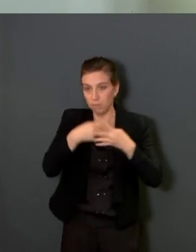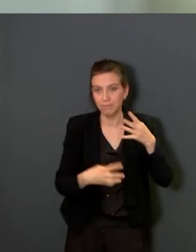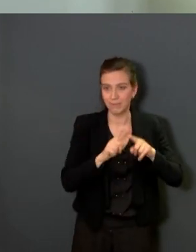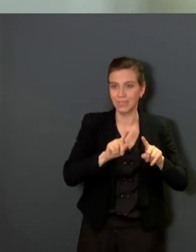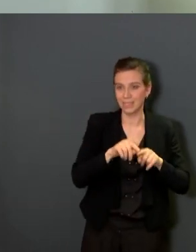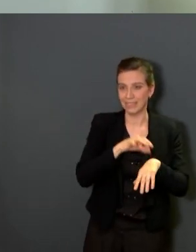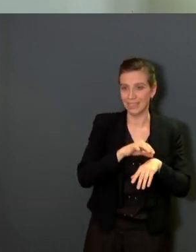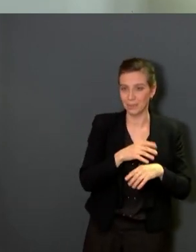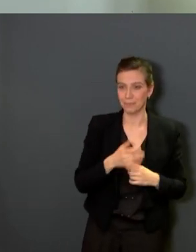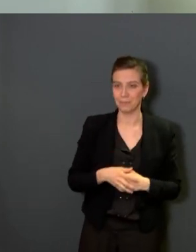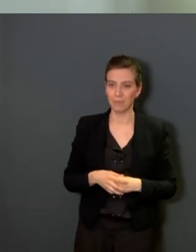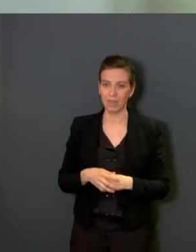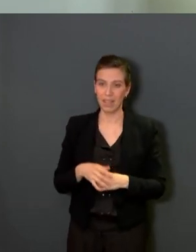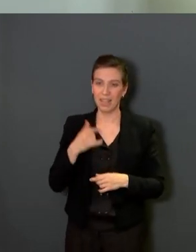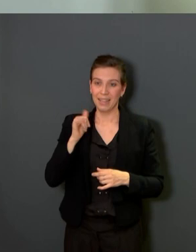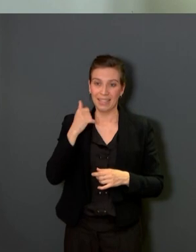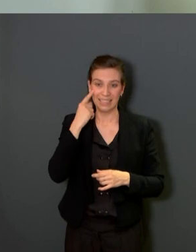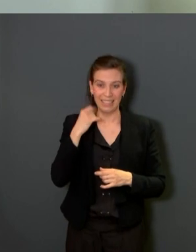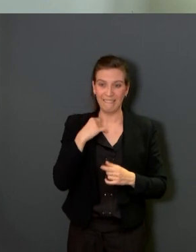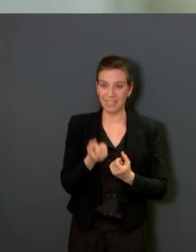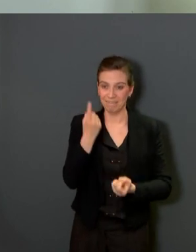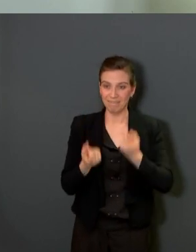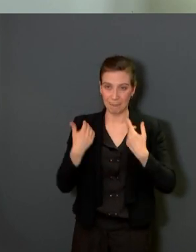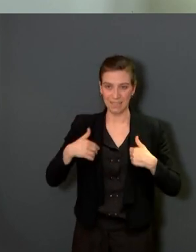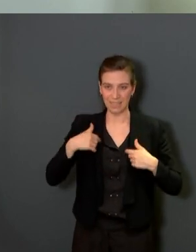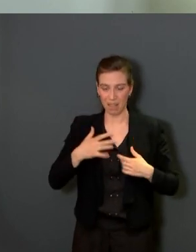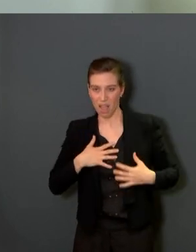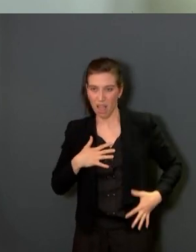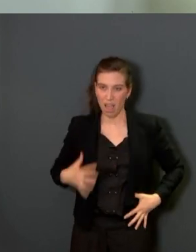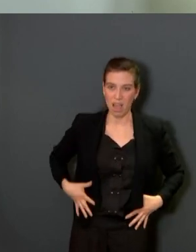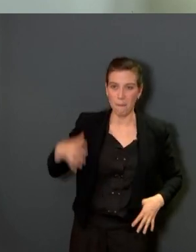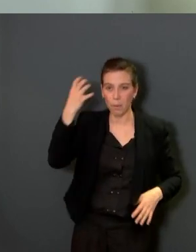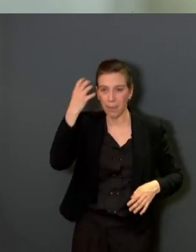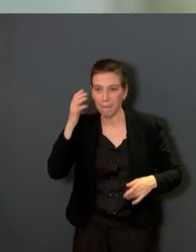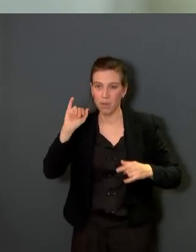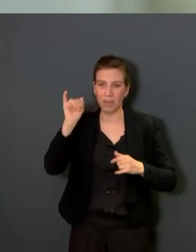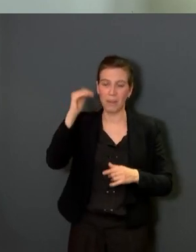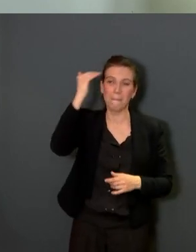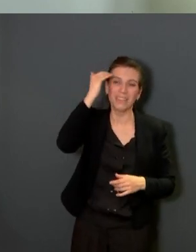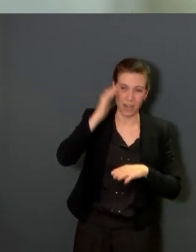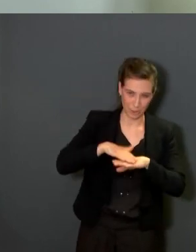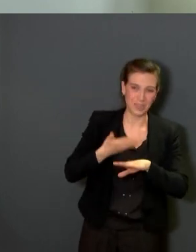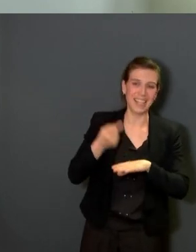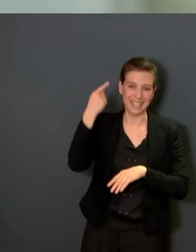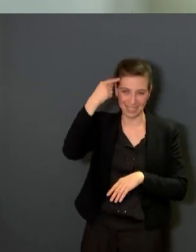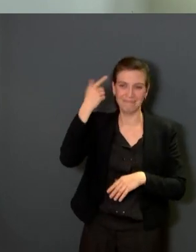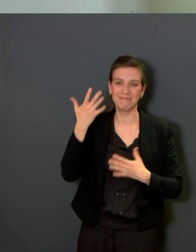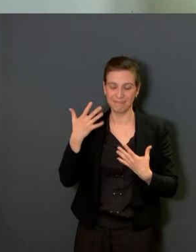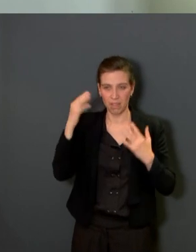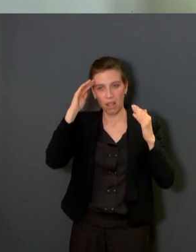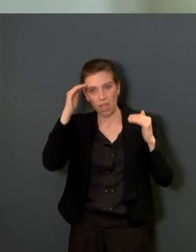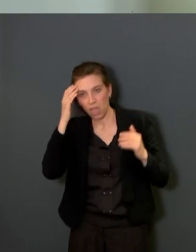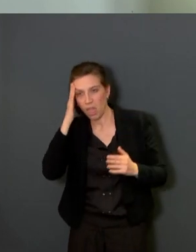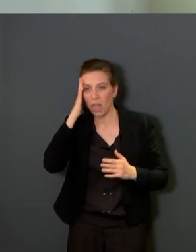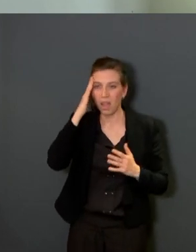is het belangrijk dat we de scholen openhouden, want dat is belangrijk voor kinderen en jonge mensen dat ze kunnen naar school blijven gaan, ook al is het voor een